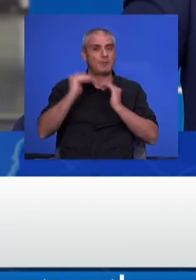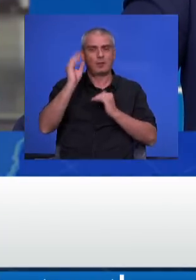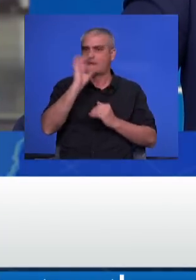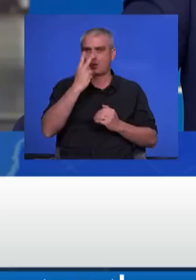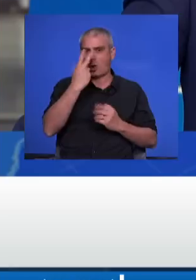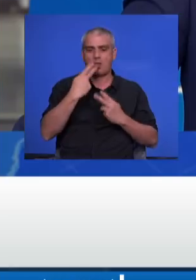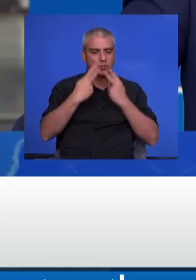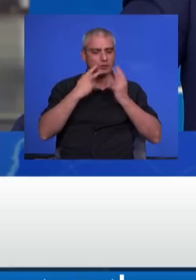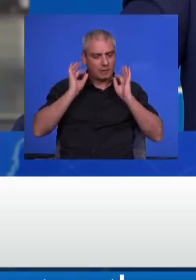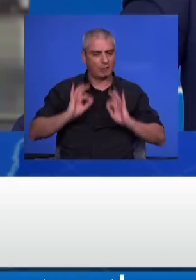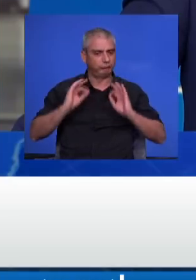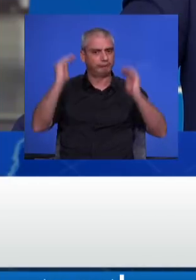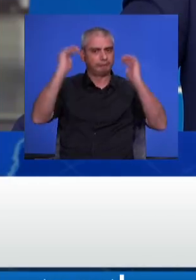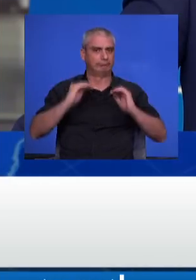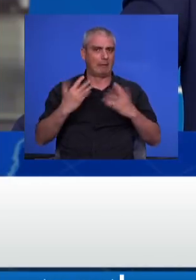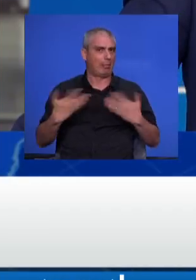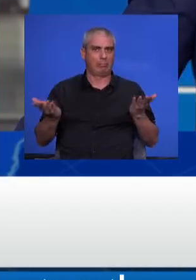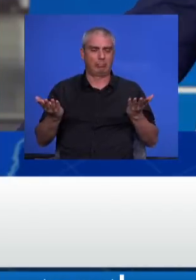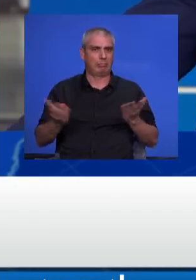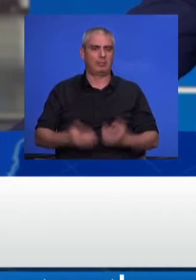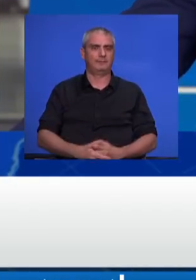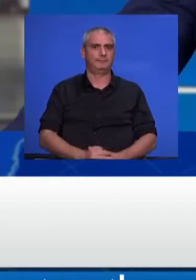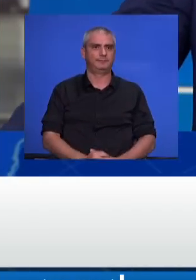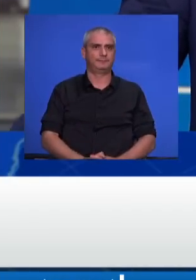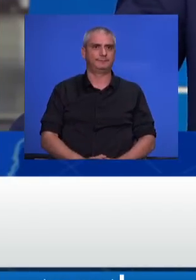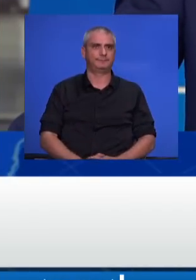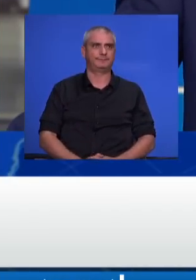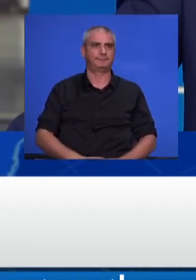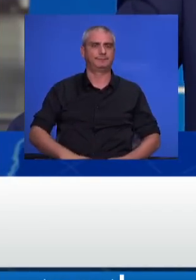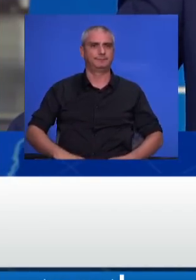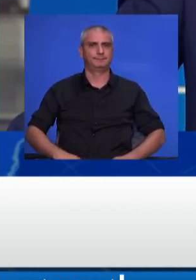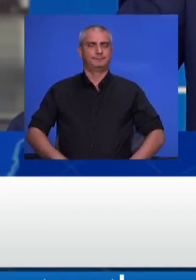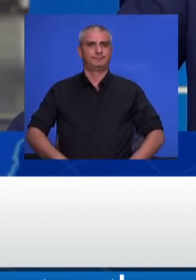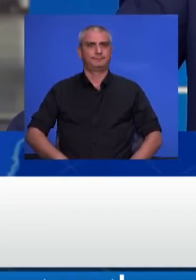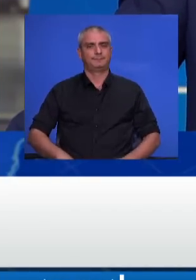רואים תוצאות של ממש באיזושהי רגיעה או הצטננות של השוק באופן דרמטי.